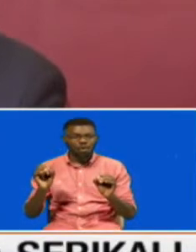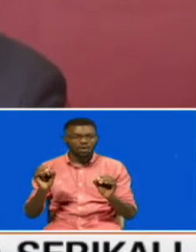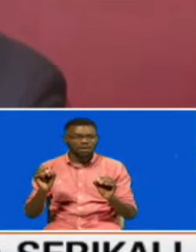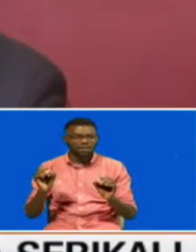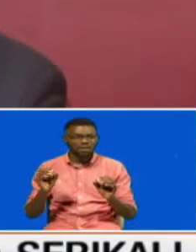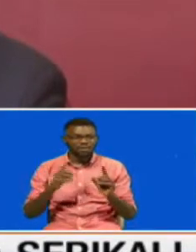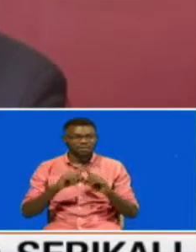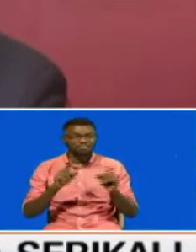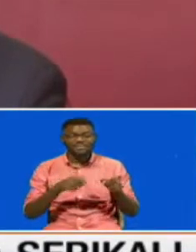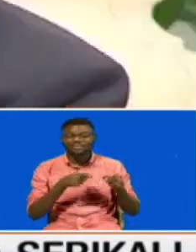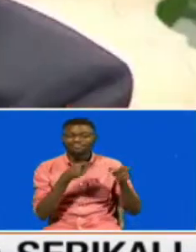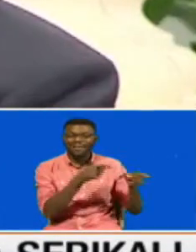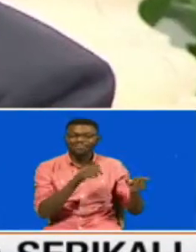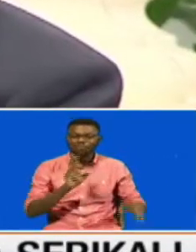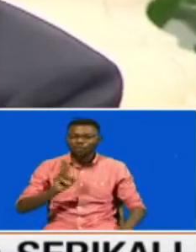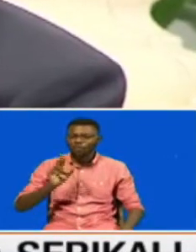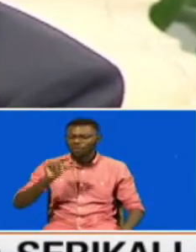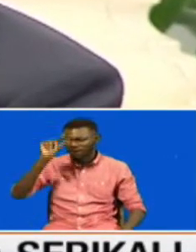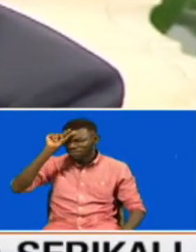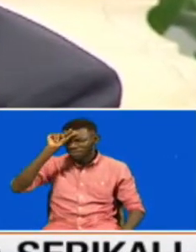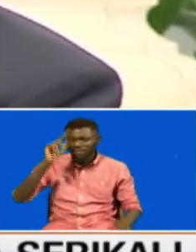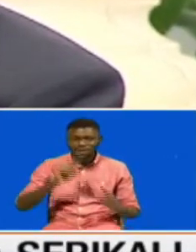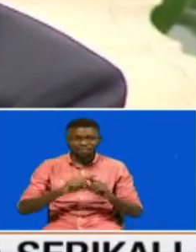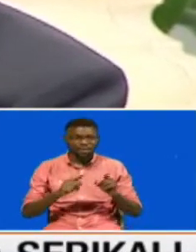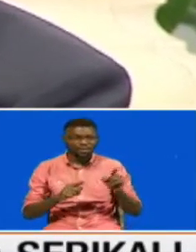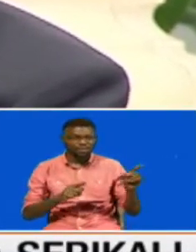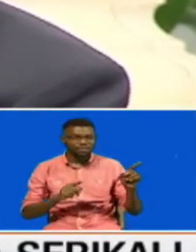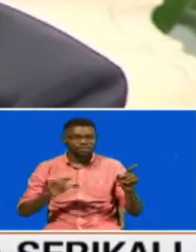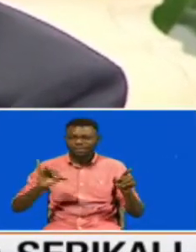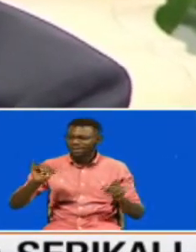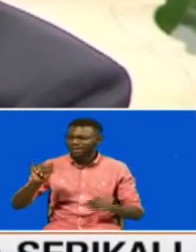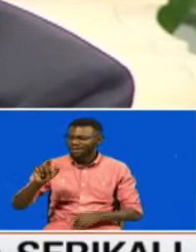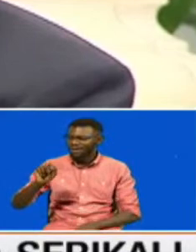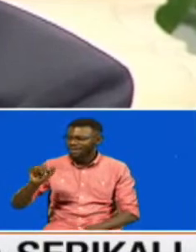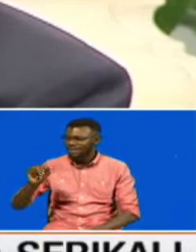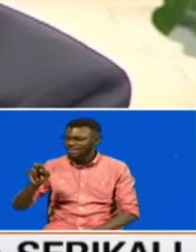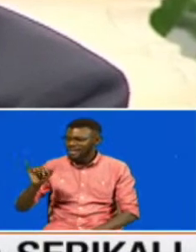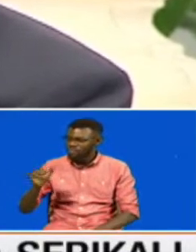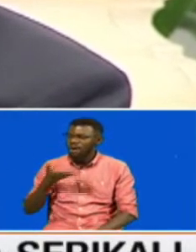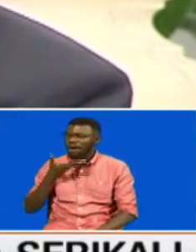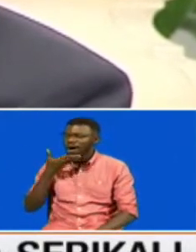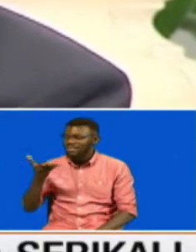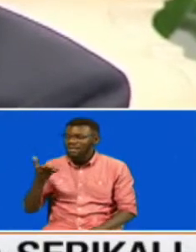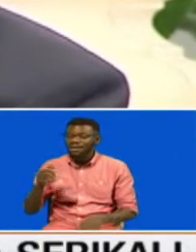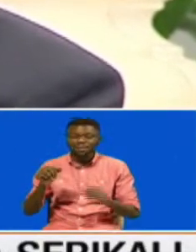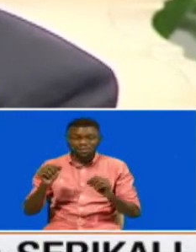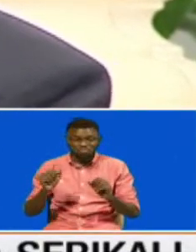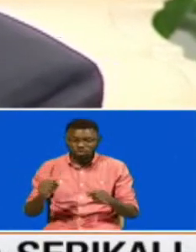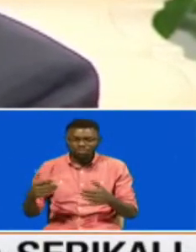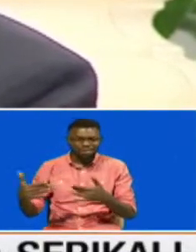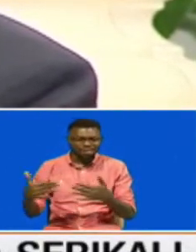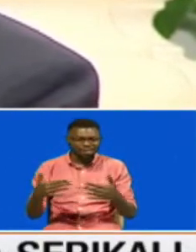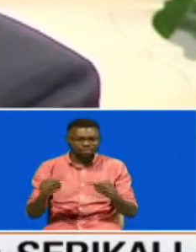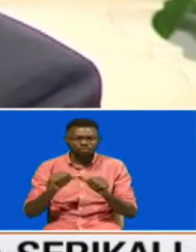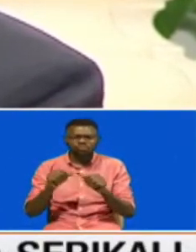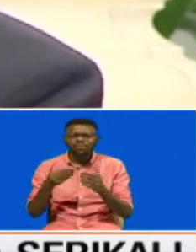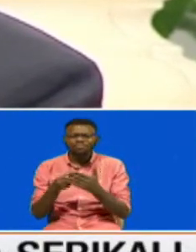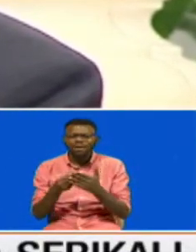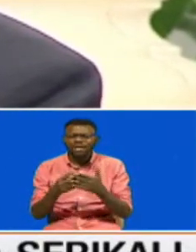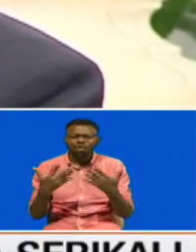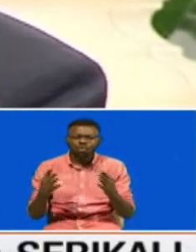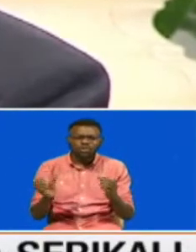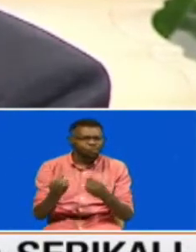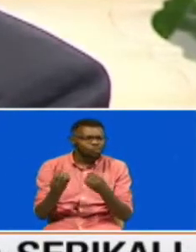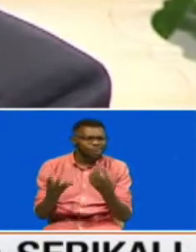yote serikali iliondoka. Jibu la Yatani huenda likachochea zaidi mdahalo wa ni kiasi gani cha fedha kilipoteana, ni kina